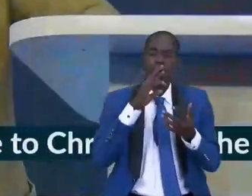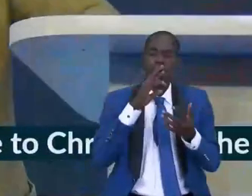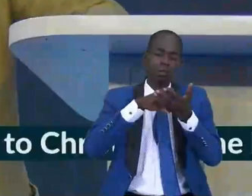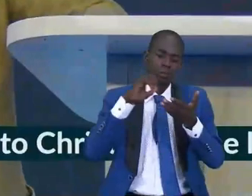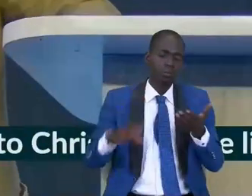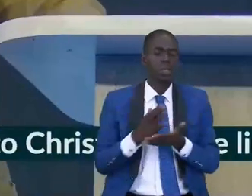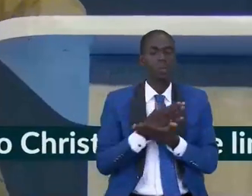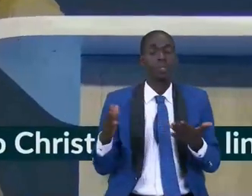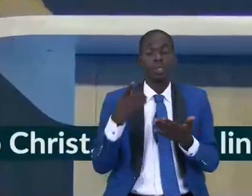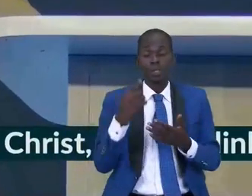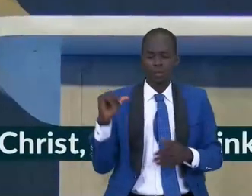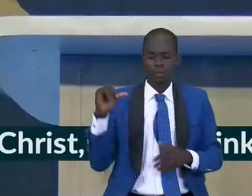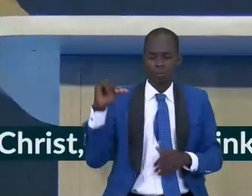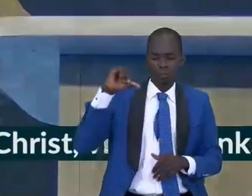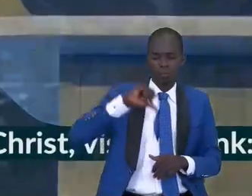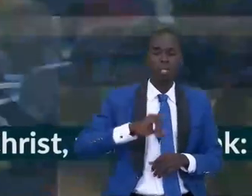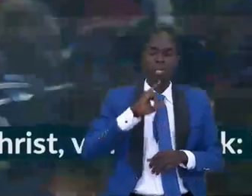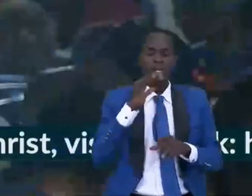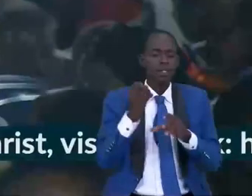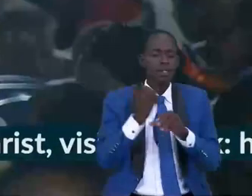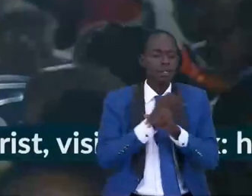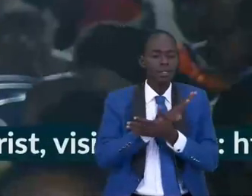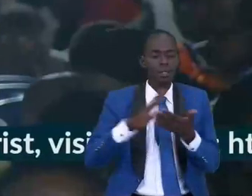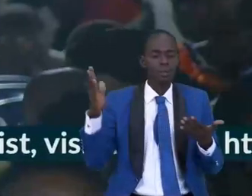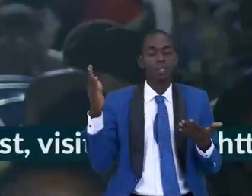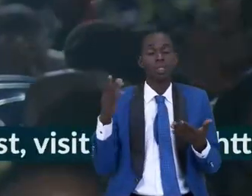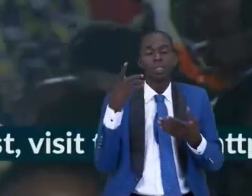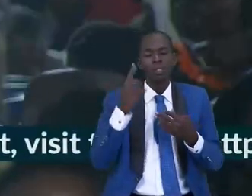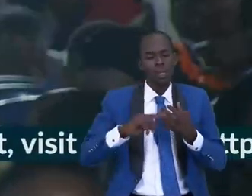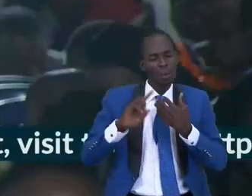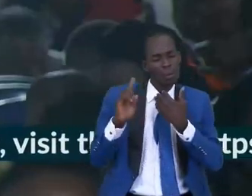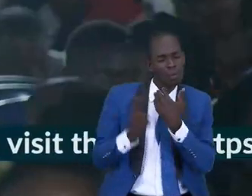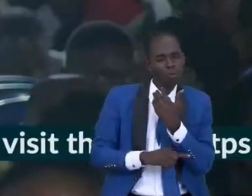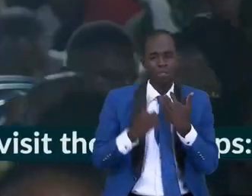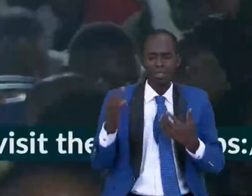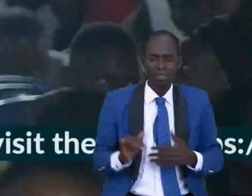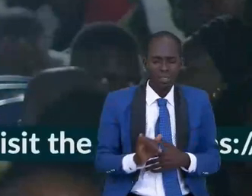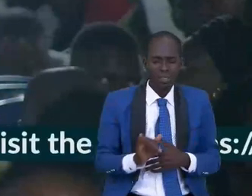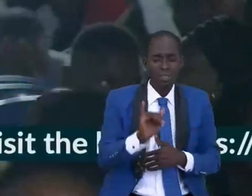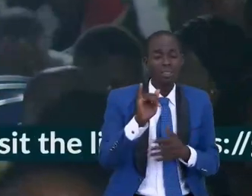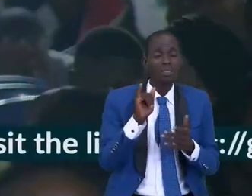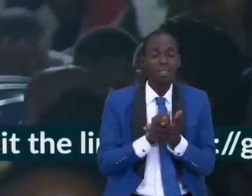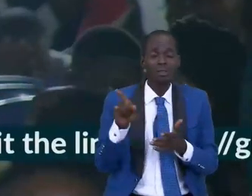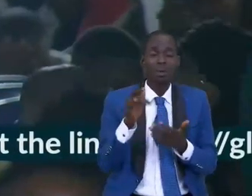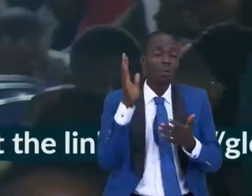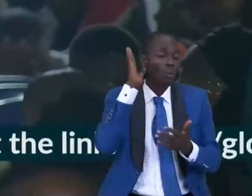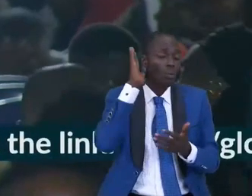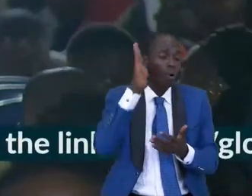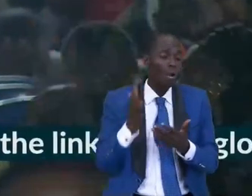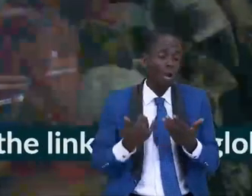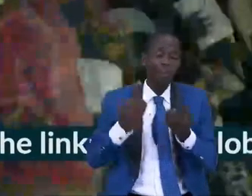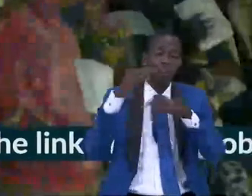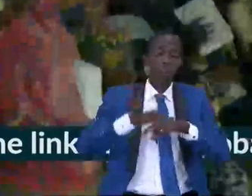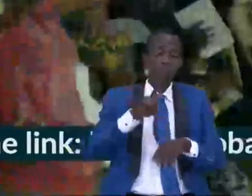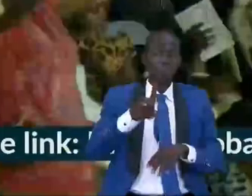La condamnation est ôtée. Le châtiment éternel qui viendra sur vous, sur toi,